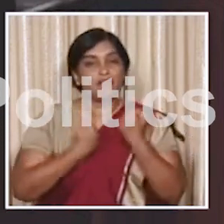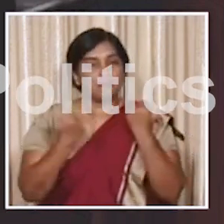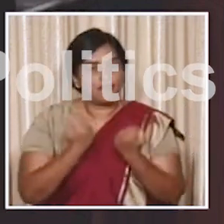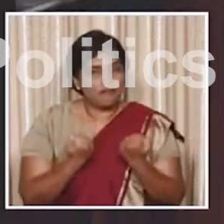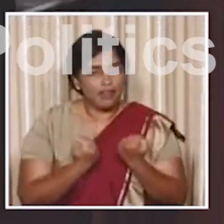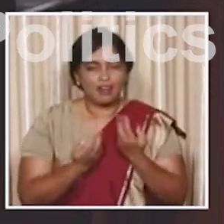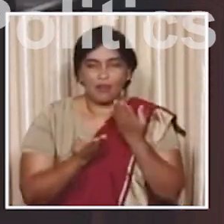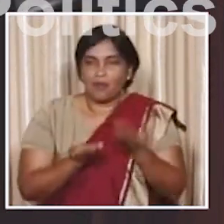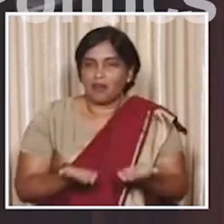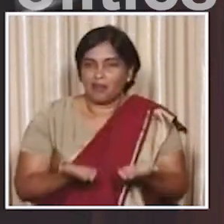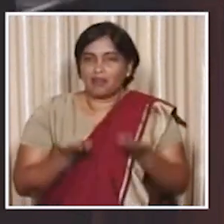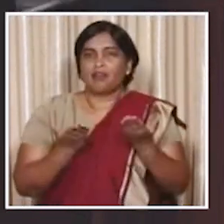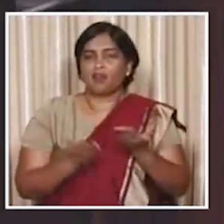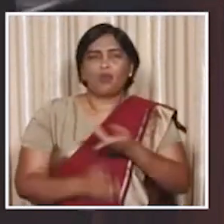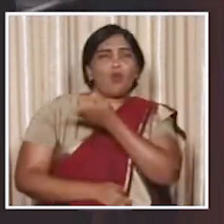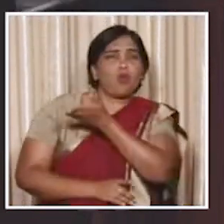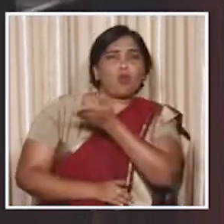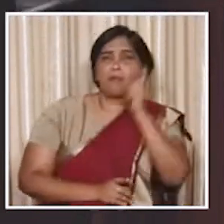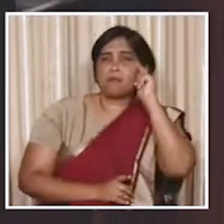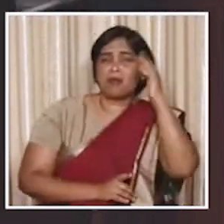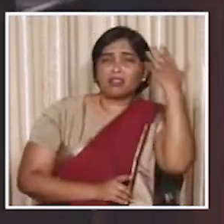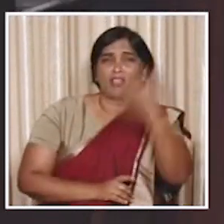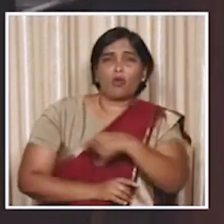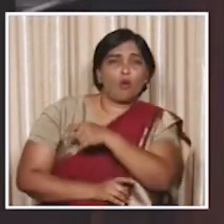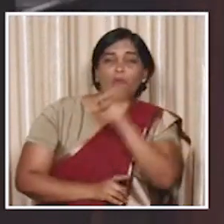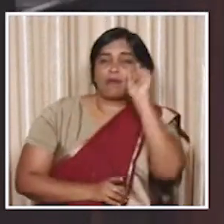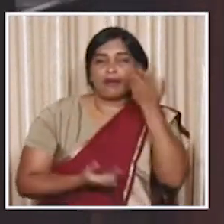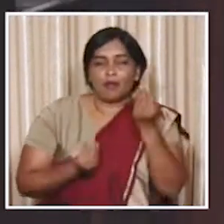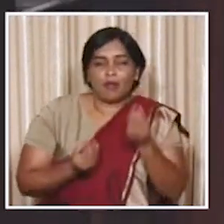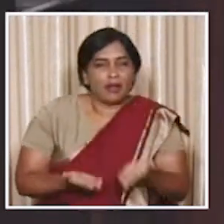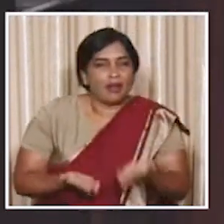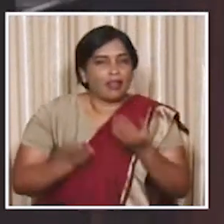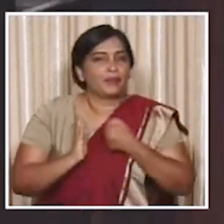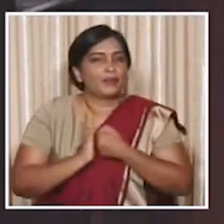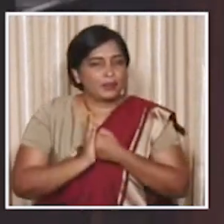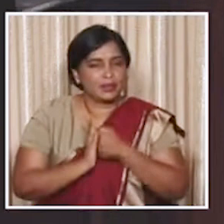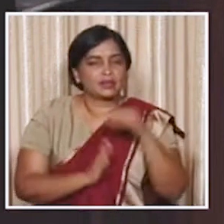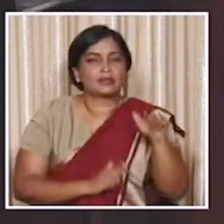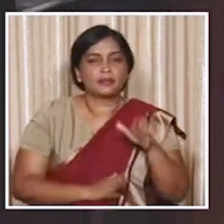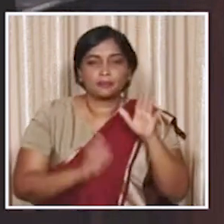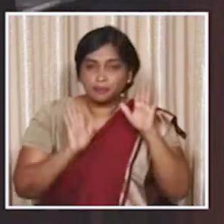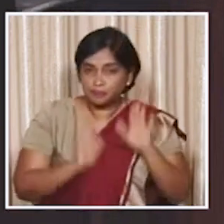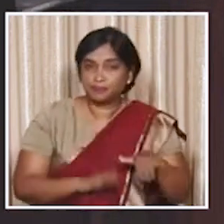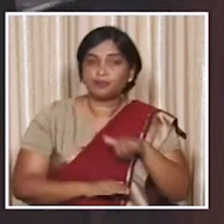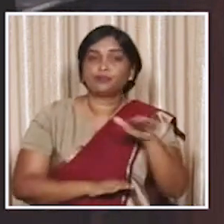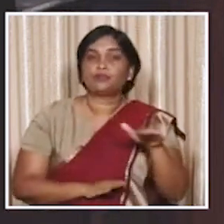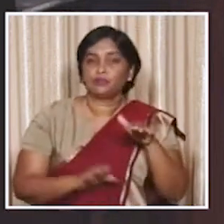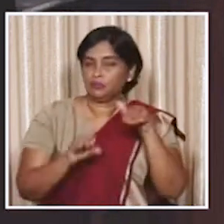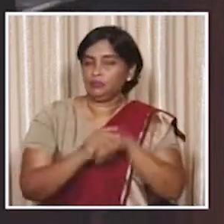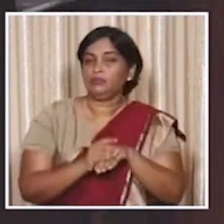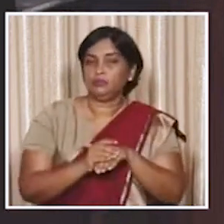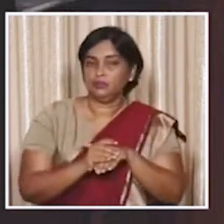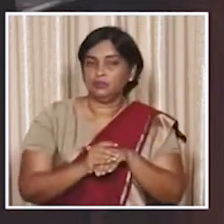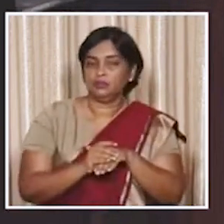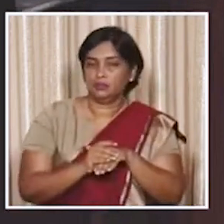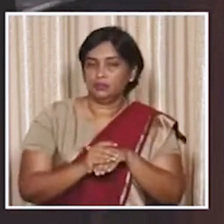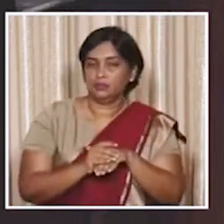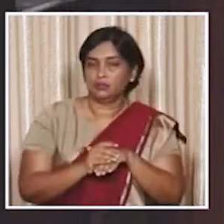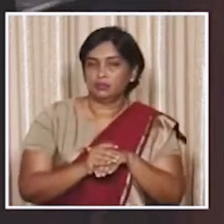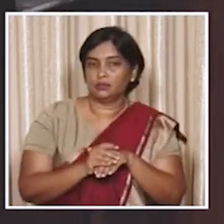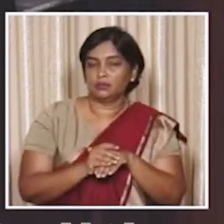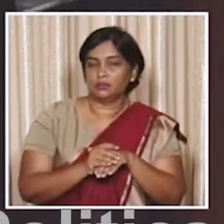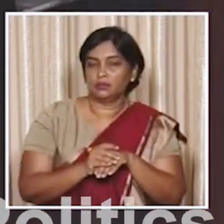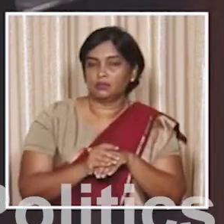වාහනේ නැගිටලා ඔළුවට අපි දන්නේ නැහැ ඇතුලේ ඉන්නේ කවුද කියන එක. එහෙම සමාජයක්. හැබැයි එහෙම සමාජයක